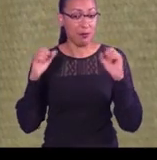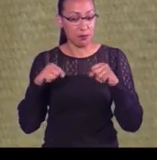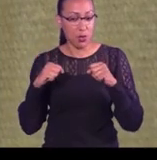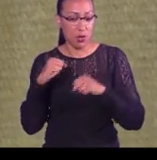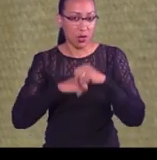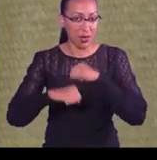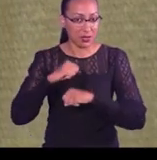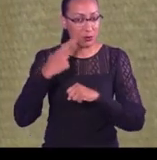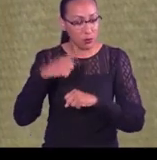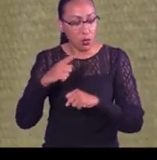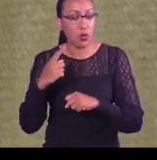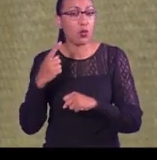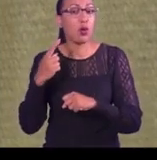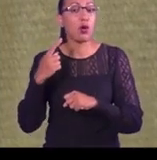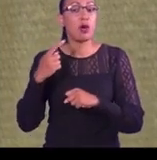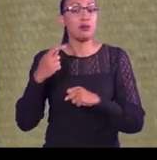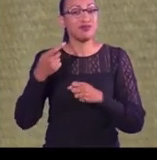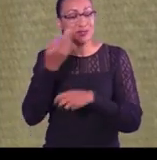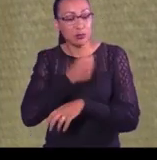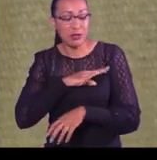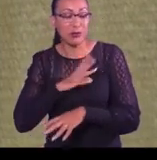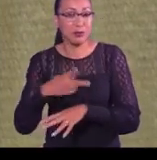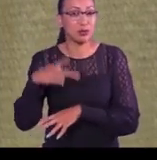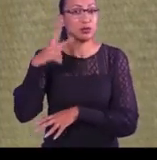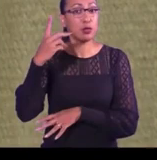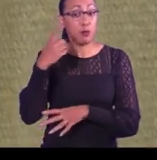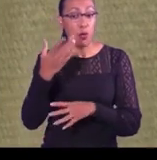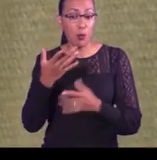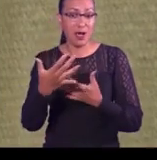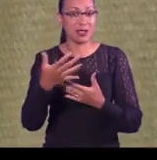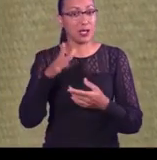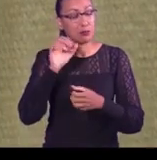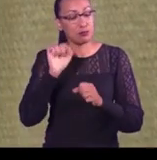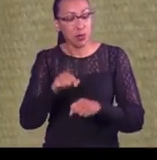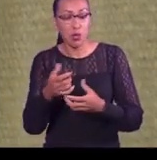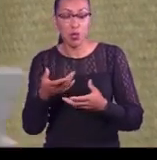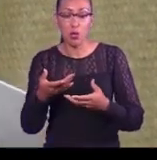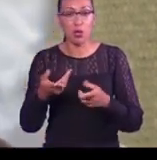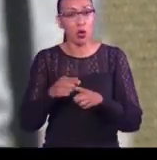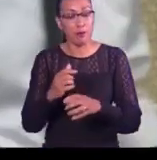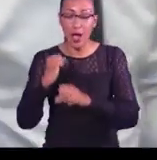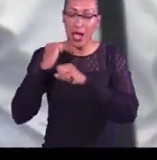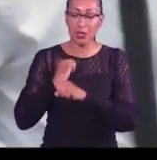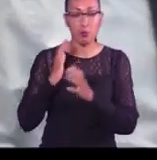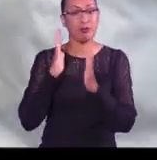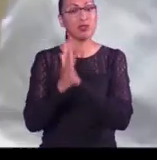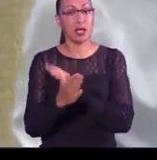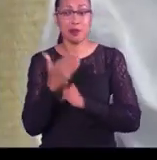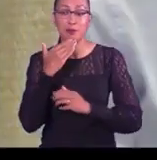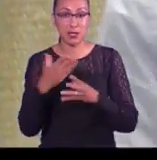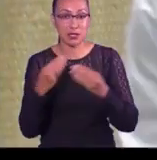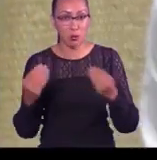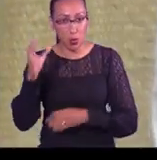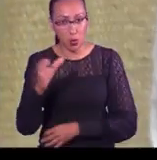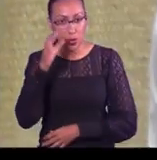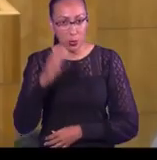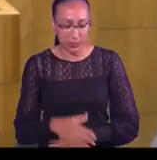de responsabilités pour permettre à la Martinique de s'assumer directement. Merci beaucoup.